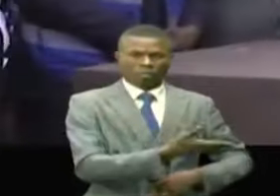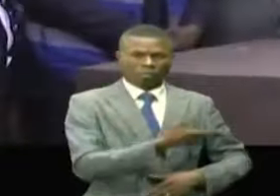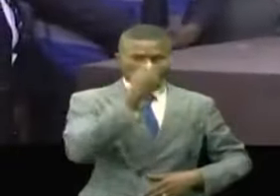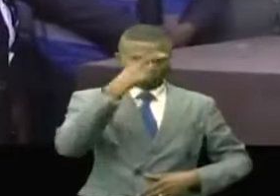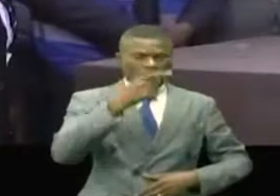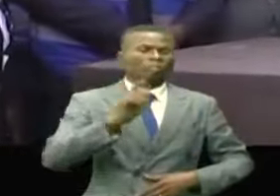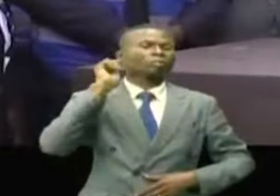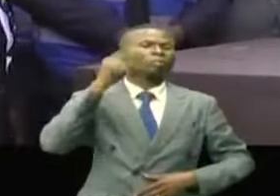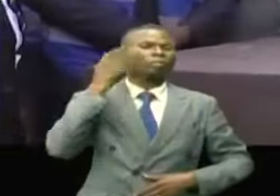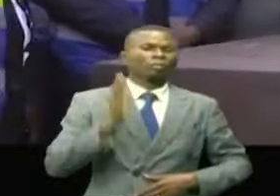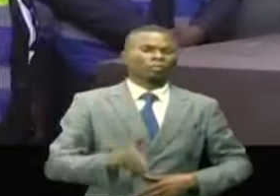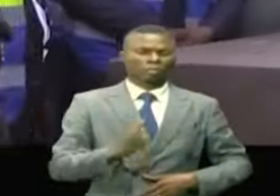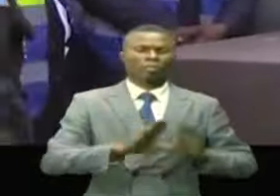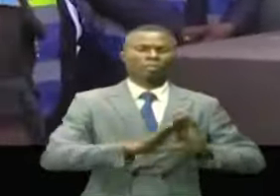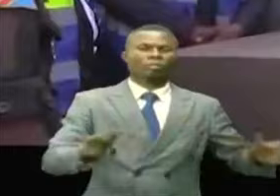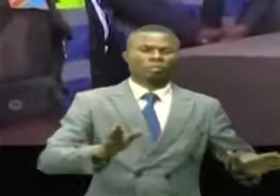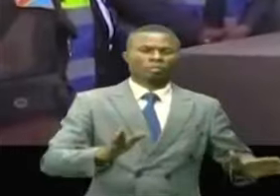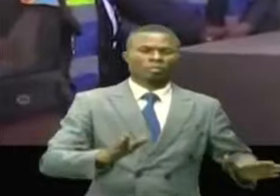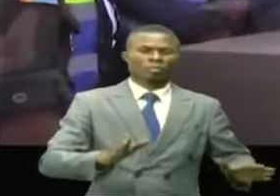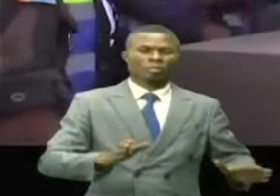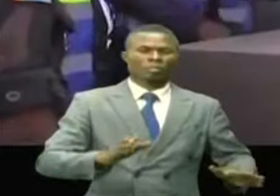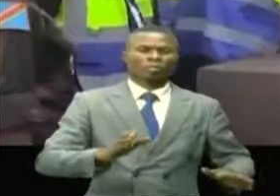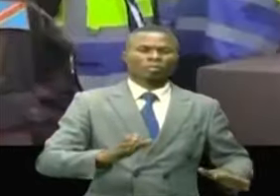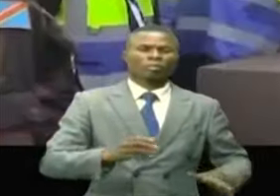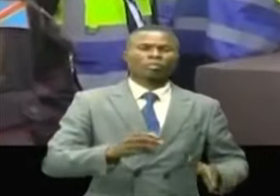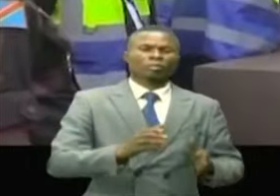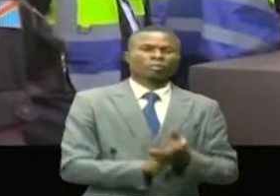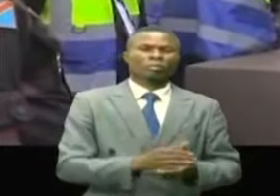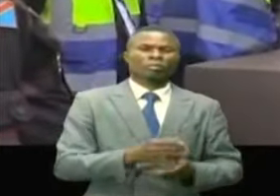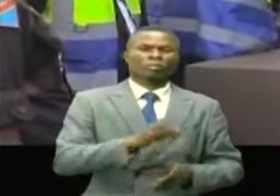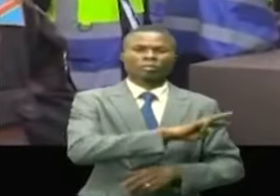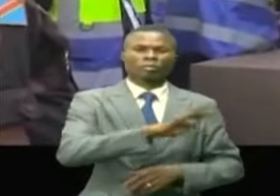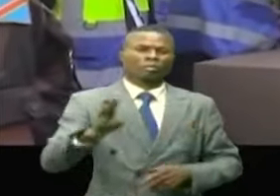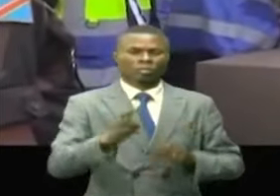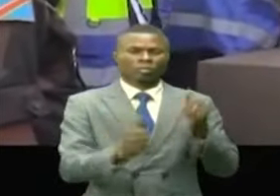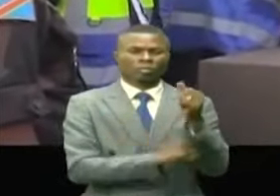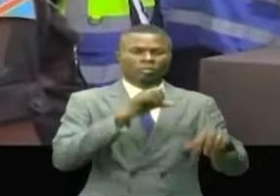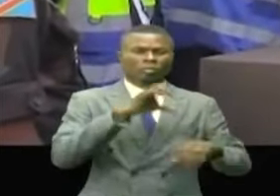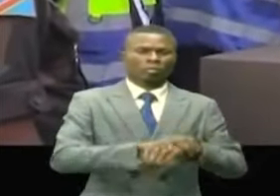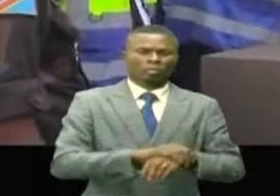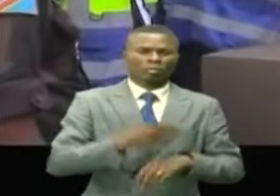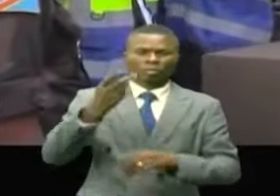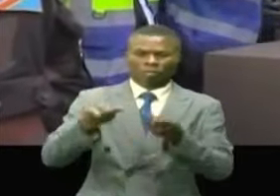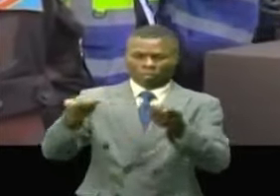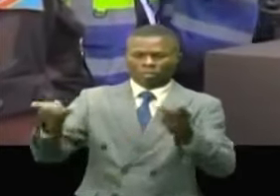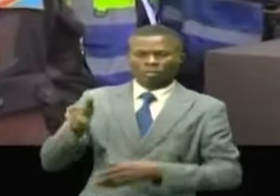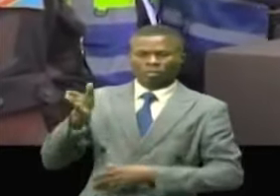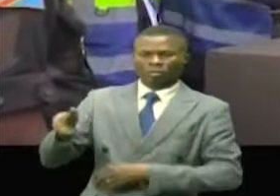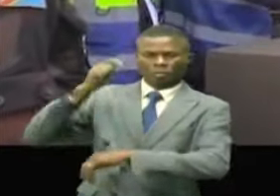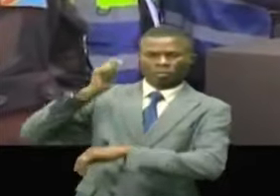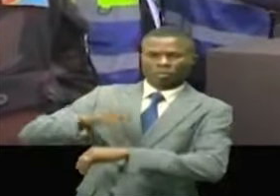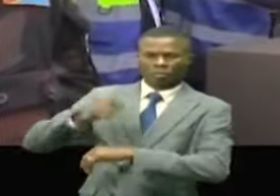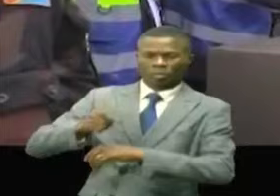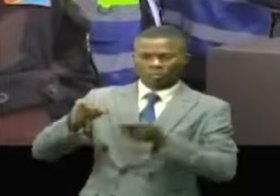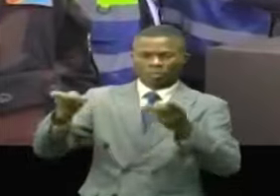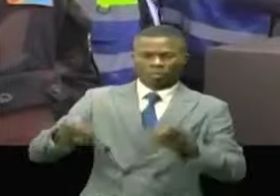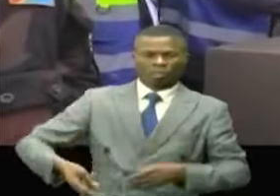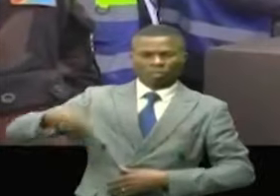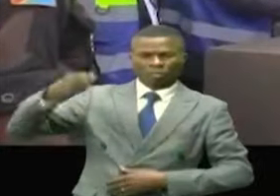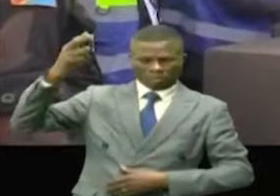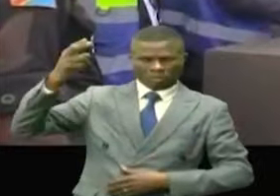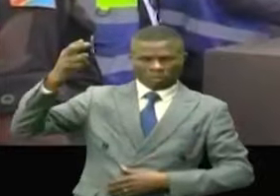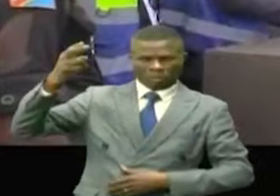détenus avec une capacité d'accueil de 3000 détenu deux salles d'audience foraines un bloc VIP